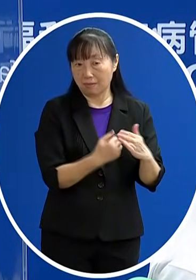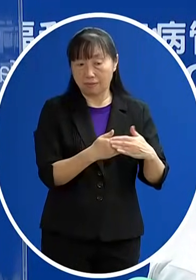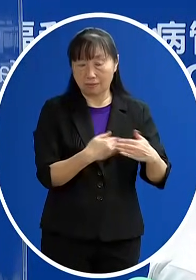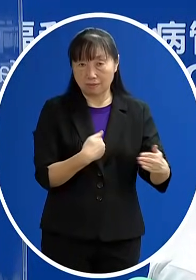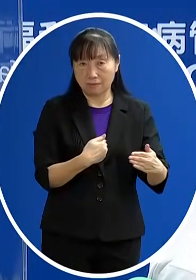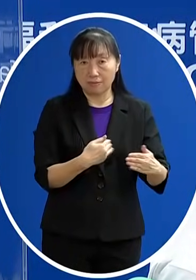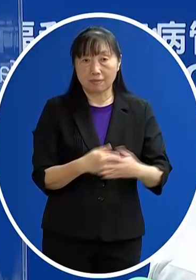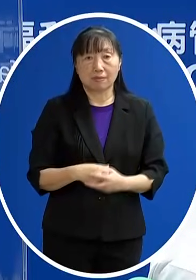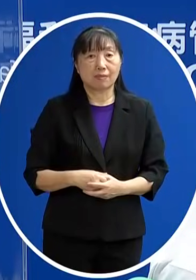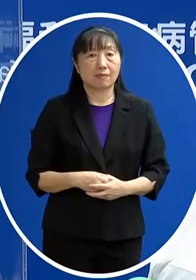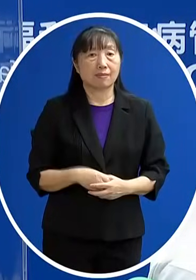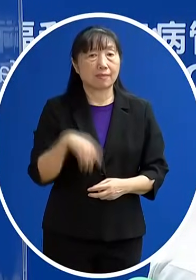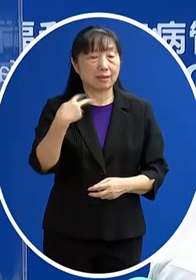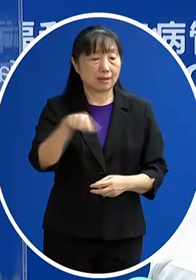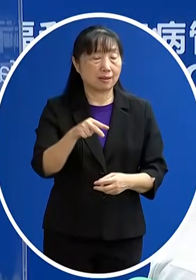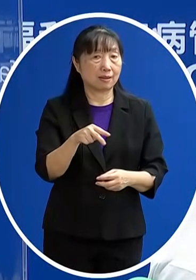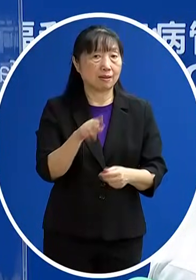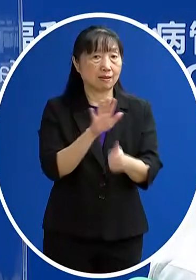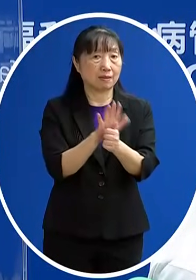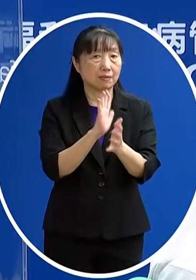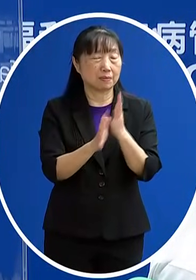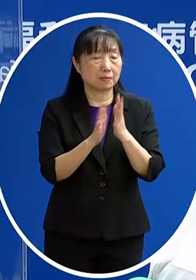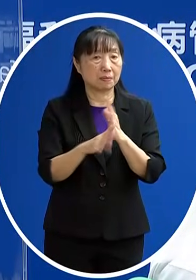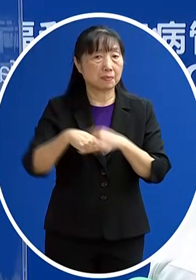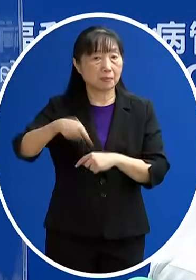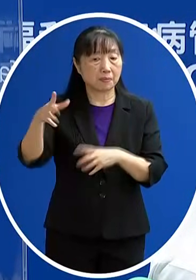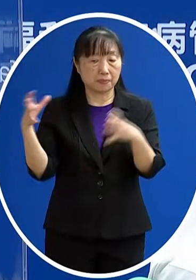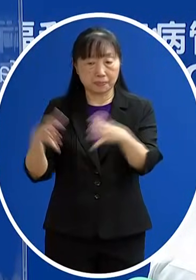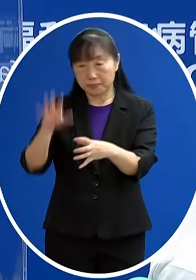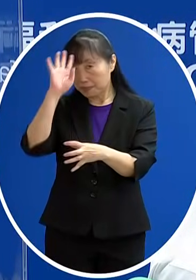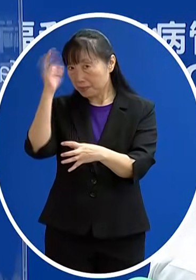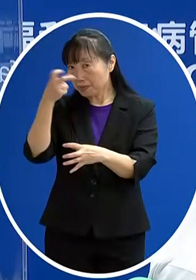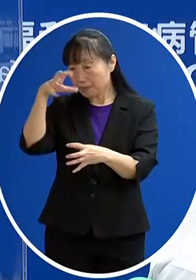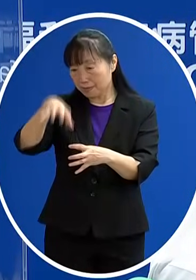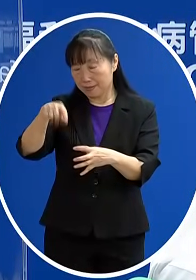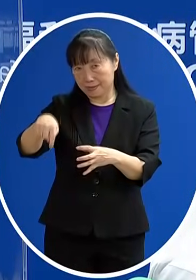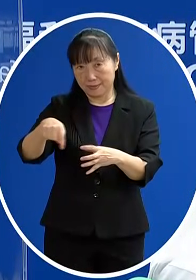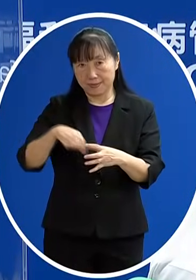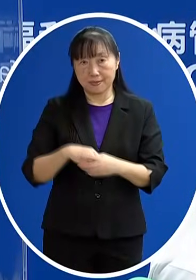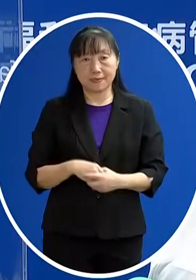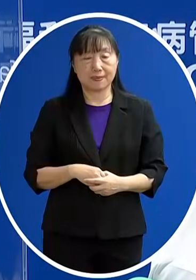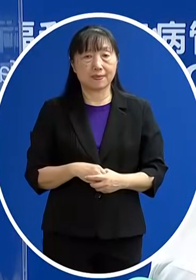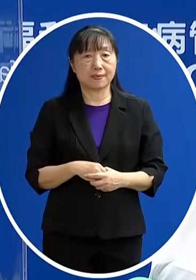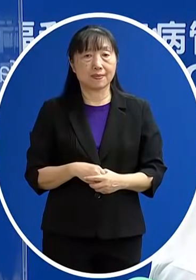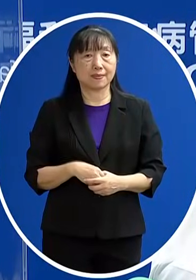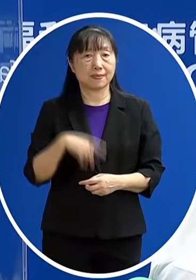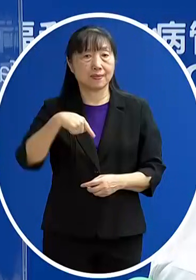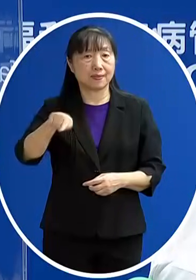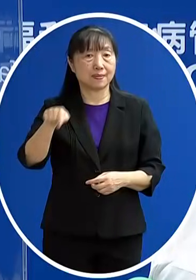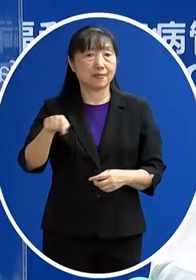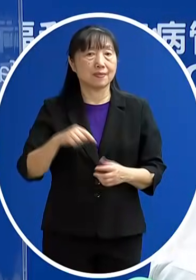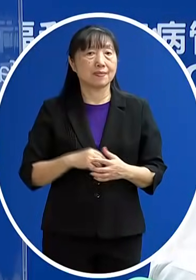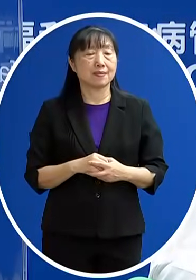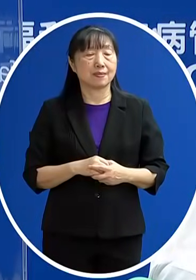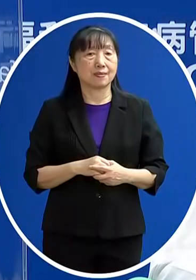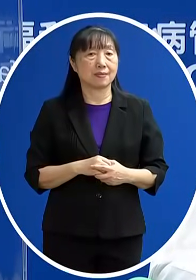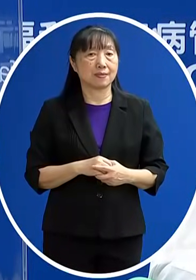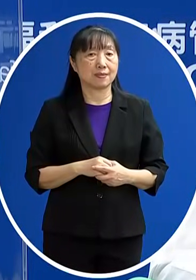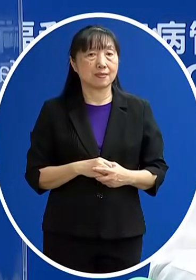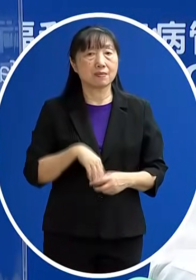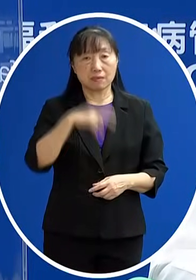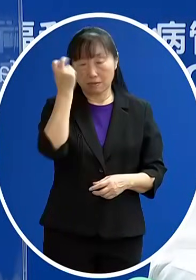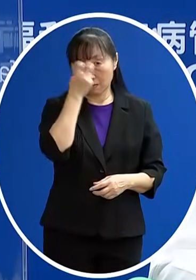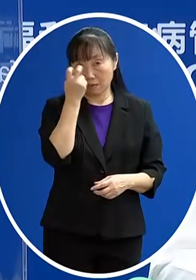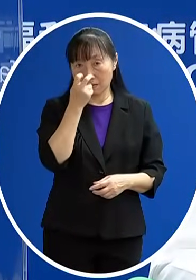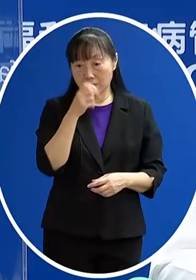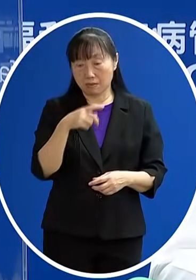隔离这主要都安排他入住于集中检疫所，全部都入住到集中检疫所。那采